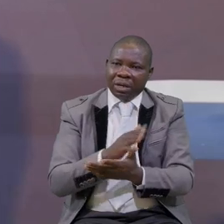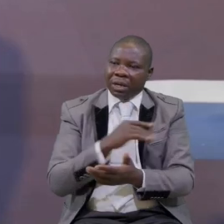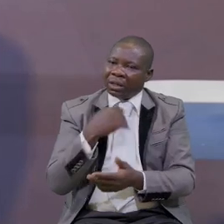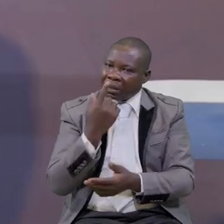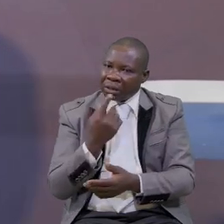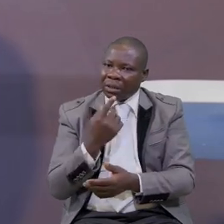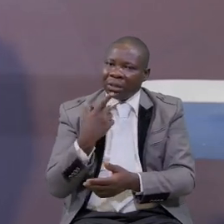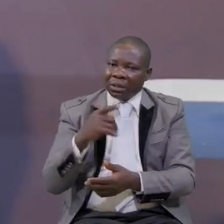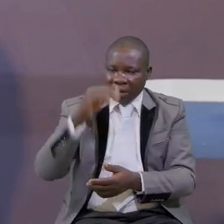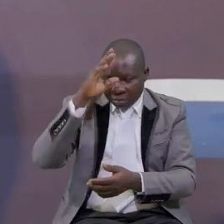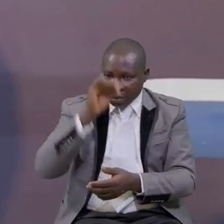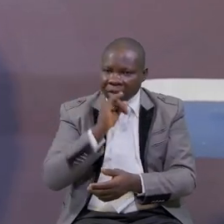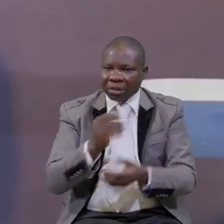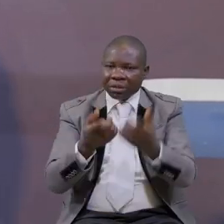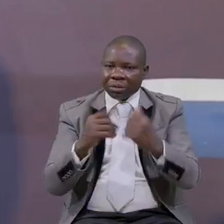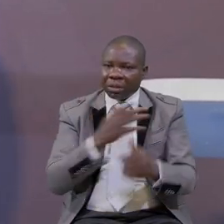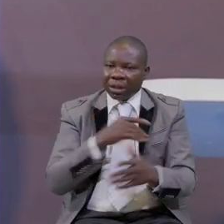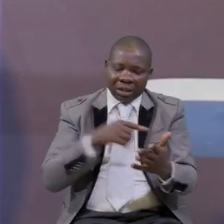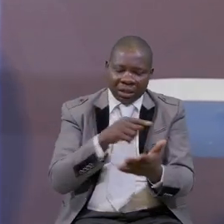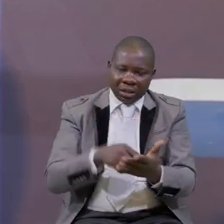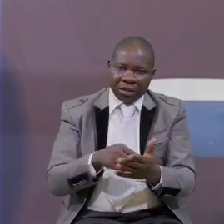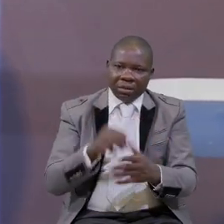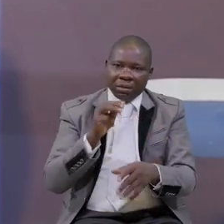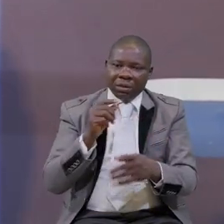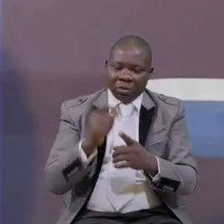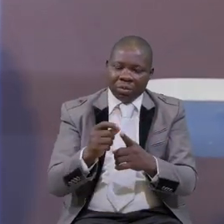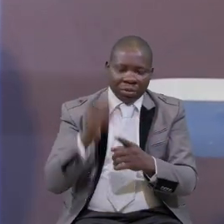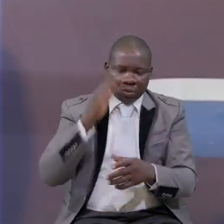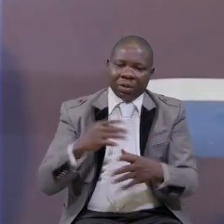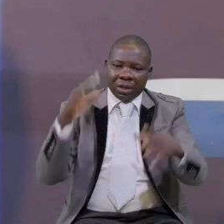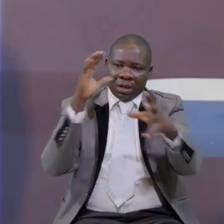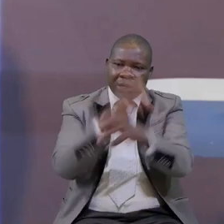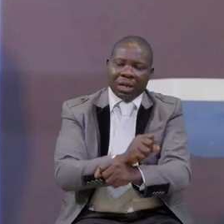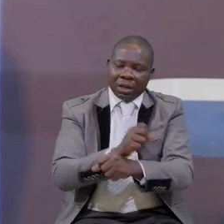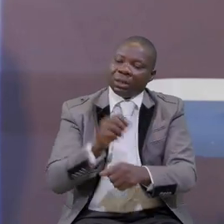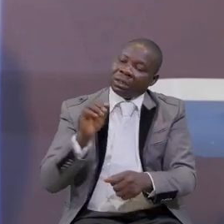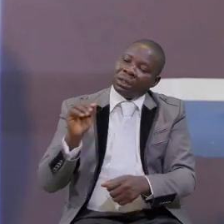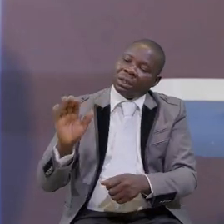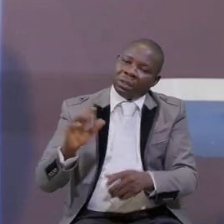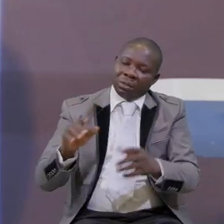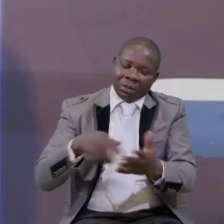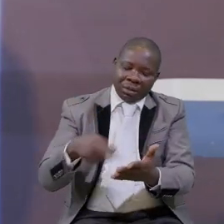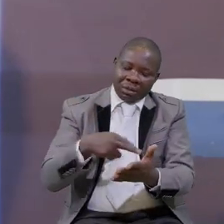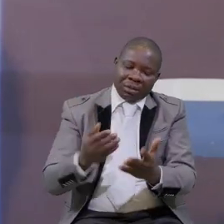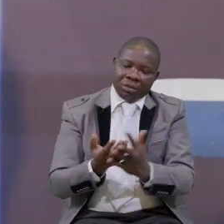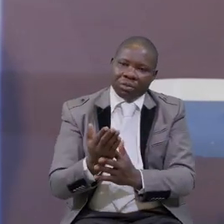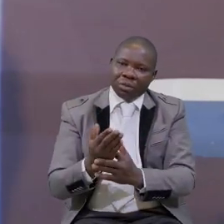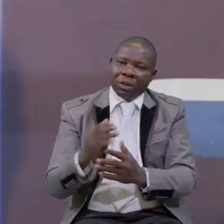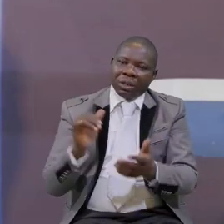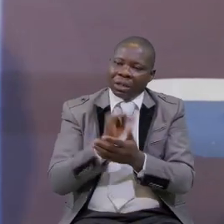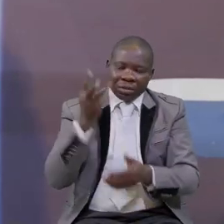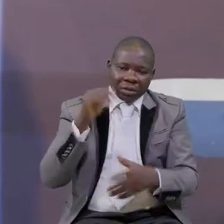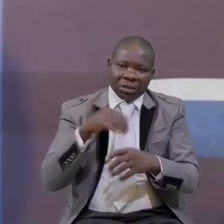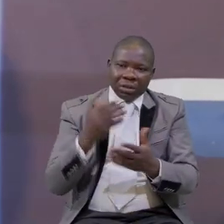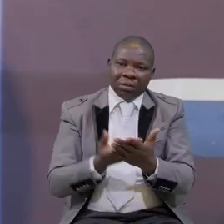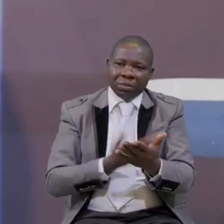vient. Et ce message va l'attraper. Il dit, parcours. Pour que le soir,